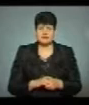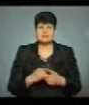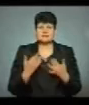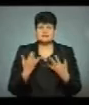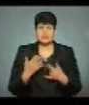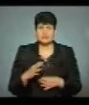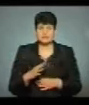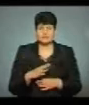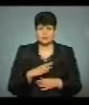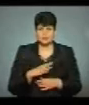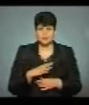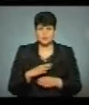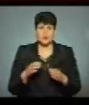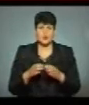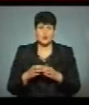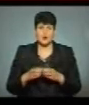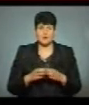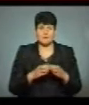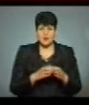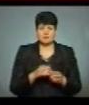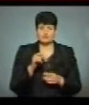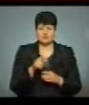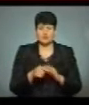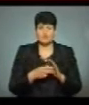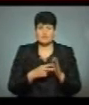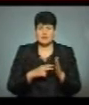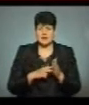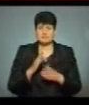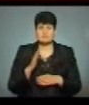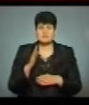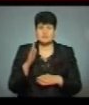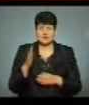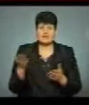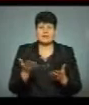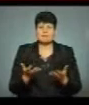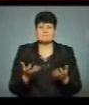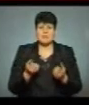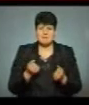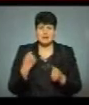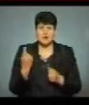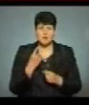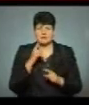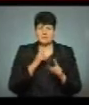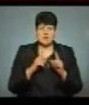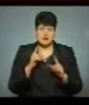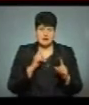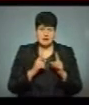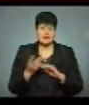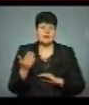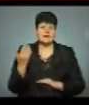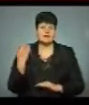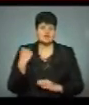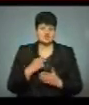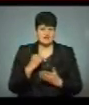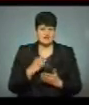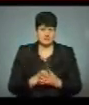Скільки було громад в тому плані перспективному, який приймала обласна рада раніше,